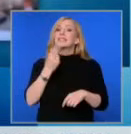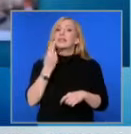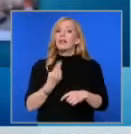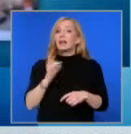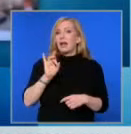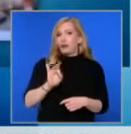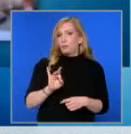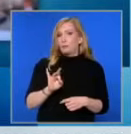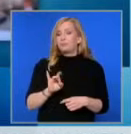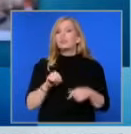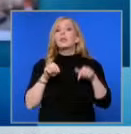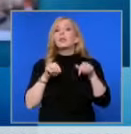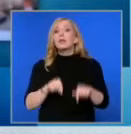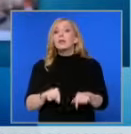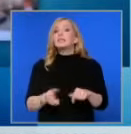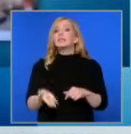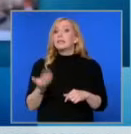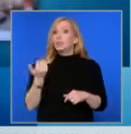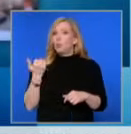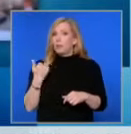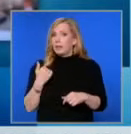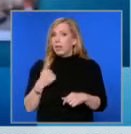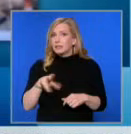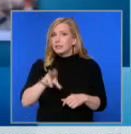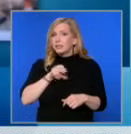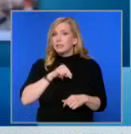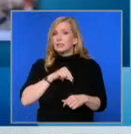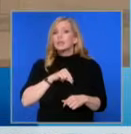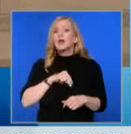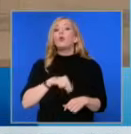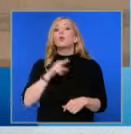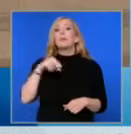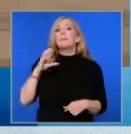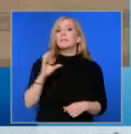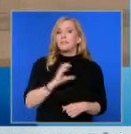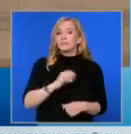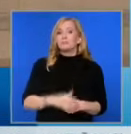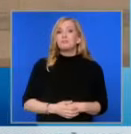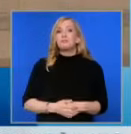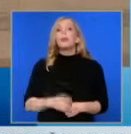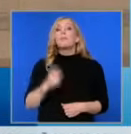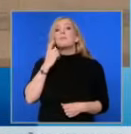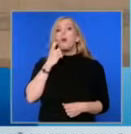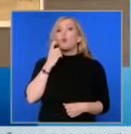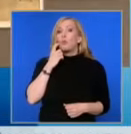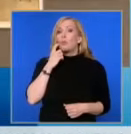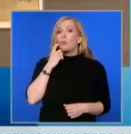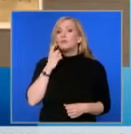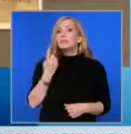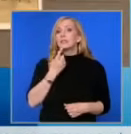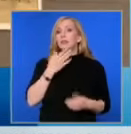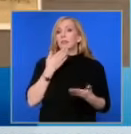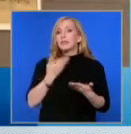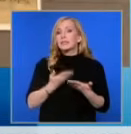Рангелова. Зад номинациите на първите две политически сили застават и от ДПС. Лидерът на ГЕРБ Бойко Борис сам